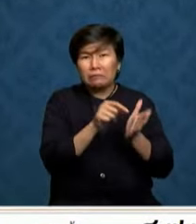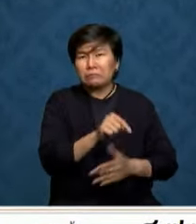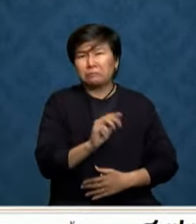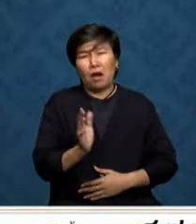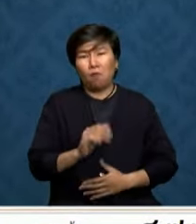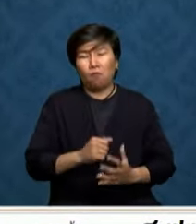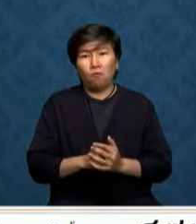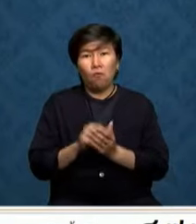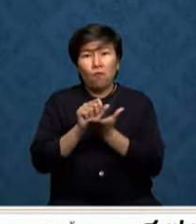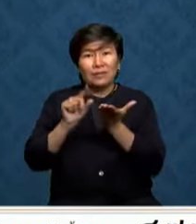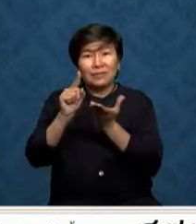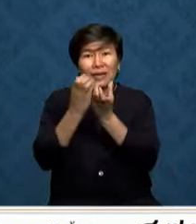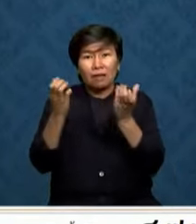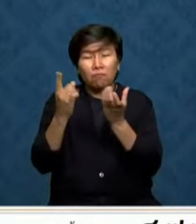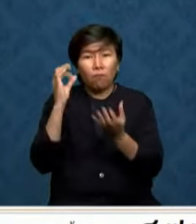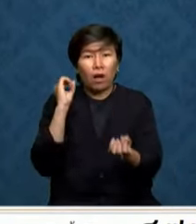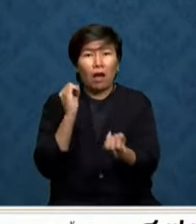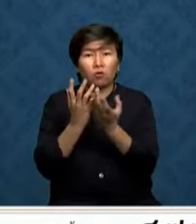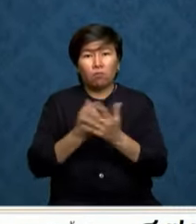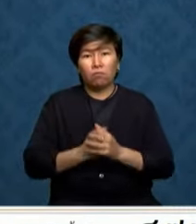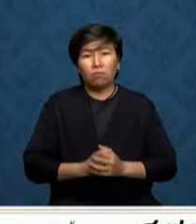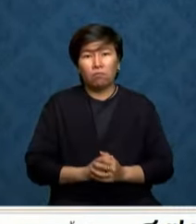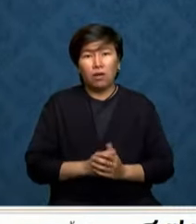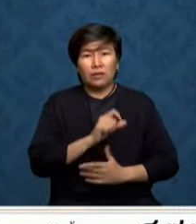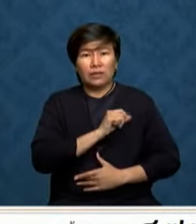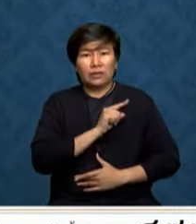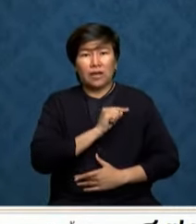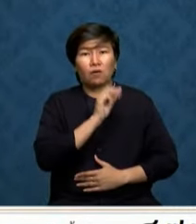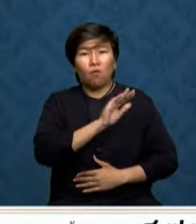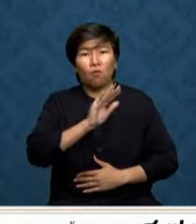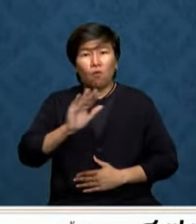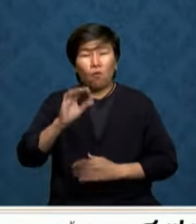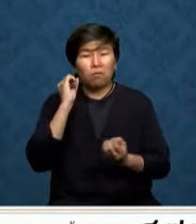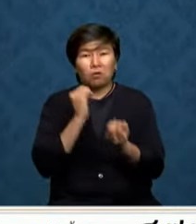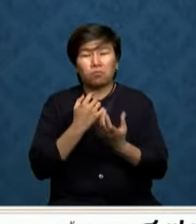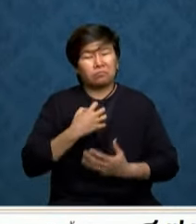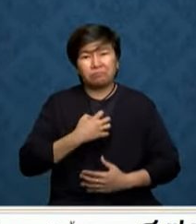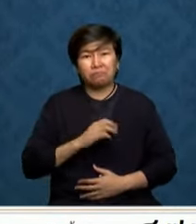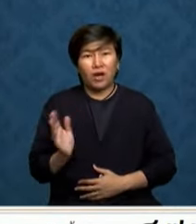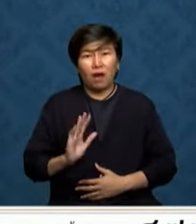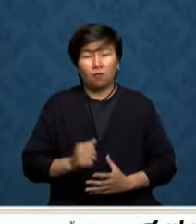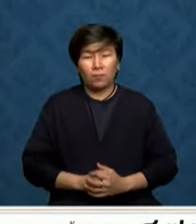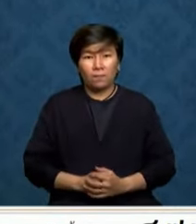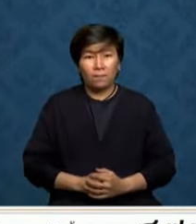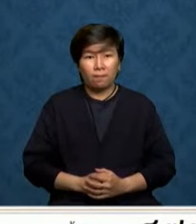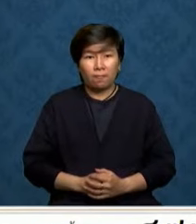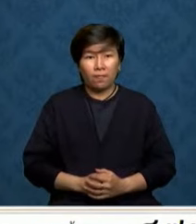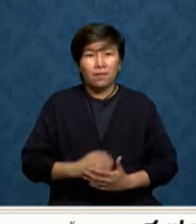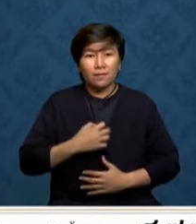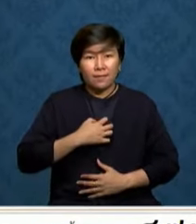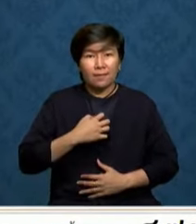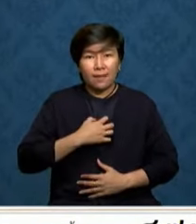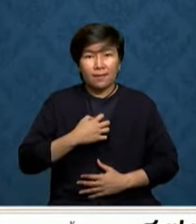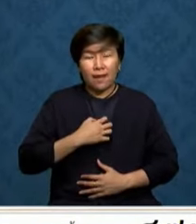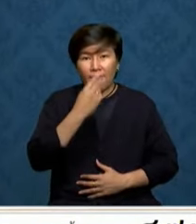ศีลธรรมอันดีงามของของทุกศาสนานะครับผมอยากเห็นสภาอันทรงเกียรติแห่ง